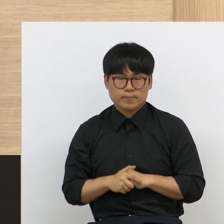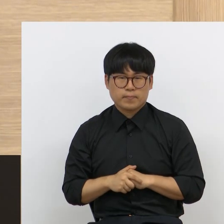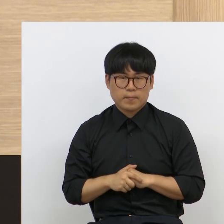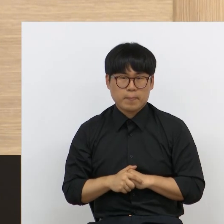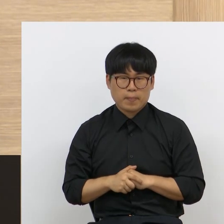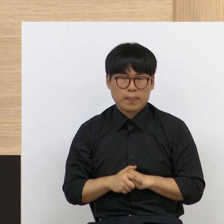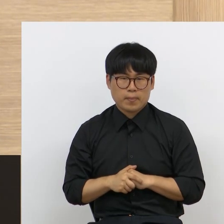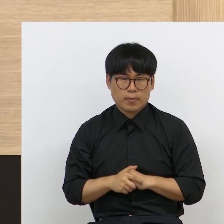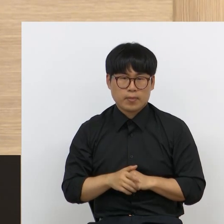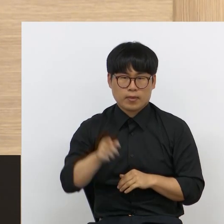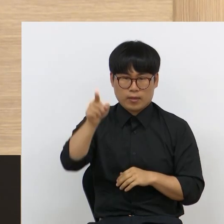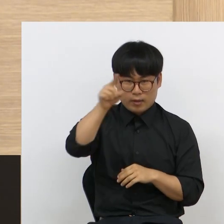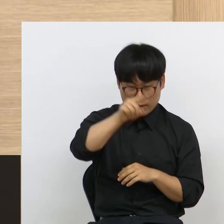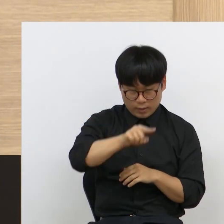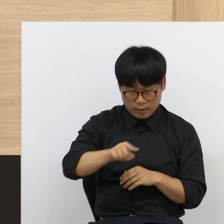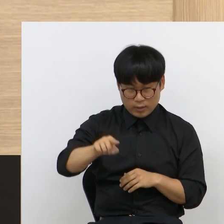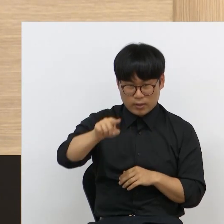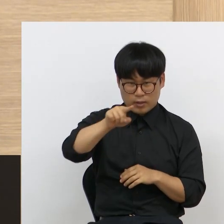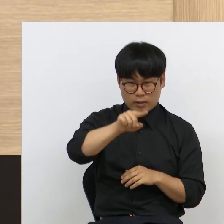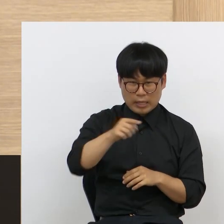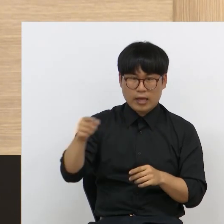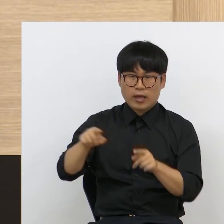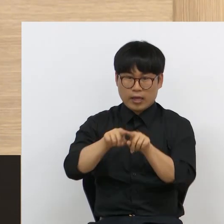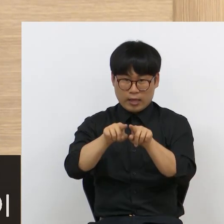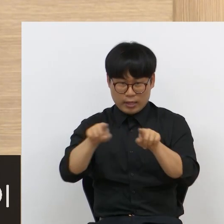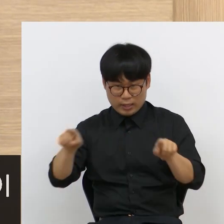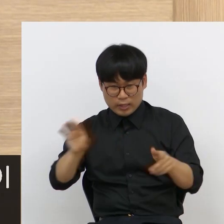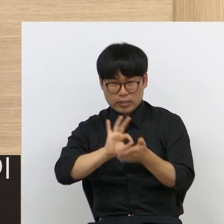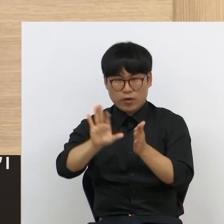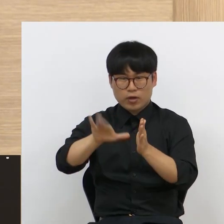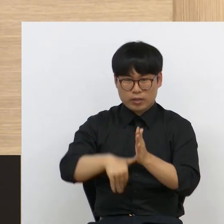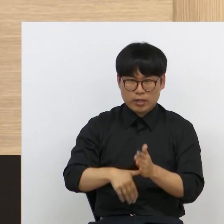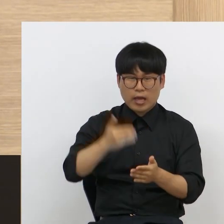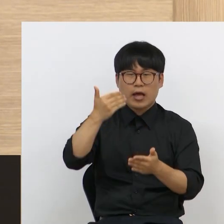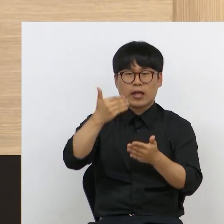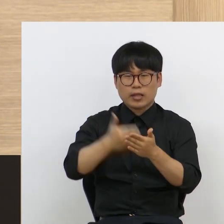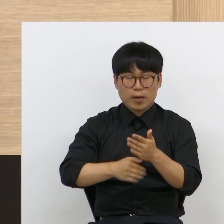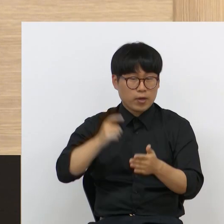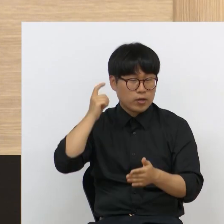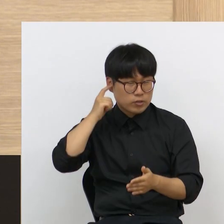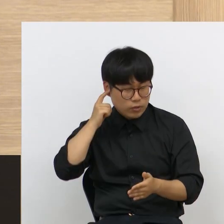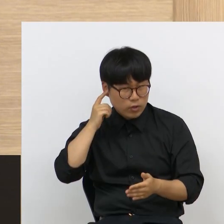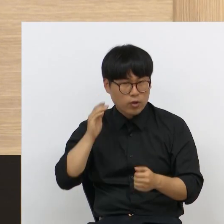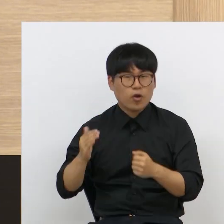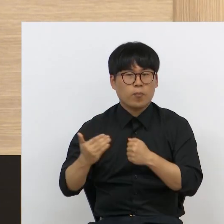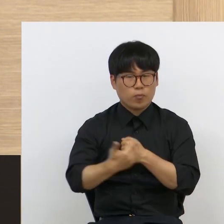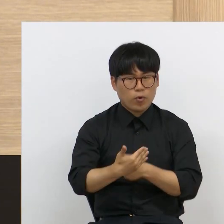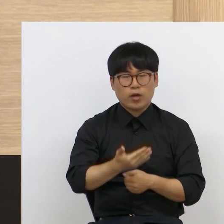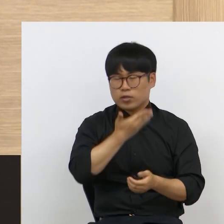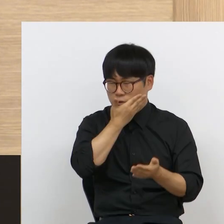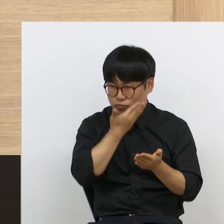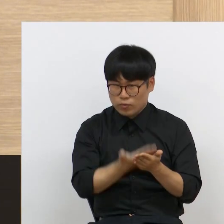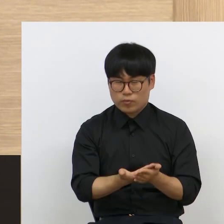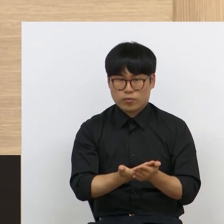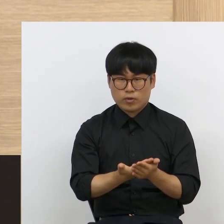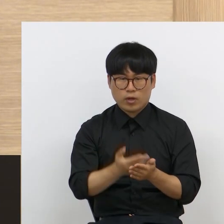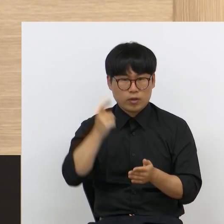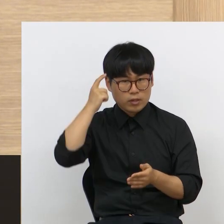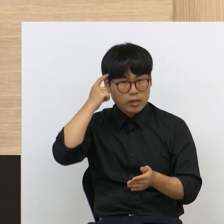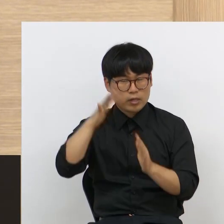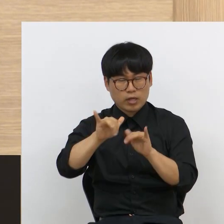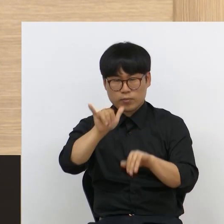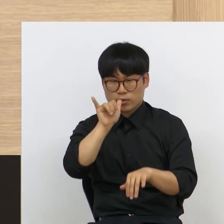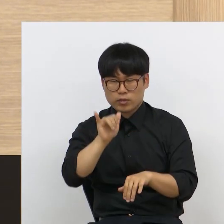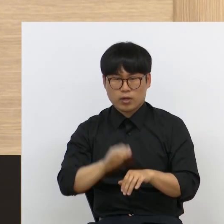많다. 하지만 이쪽은 스트레이트한 쪽은 잔청을 보존하는 데 상당한 장점이 있다. 이렇게 장단점이 다 있기 때문에 사실